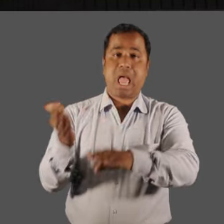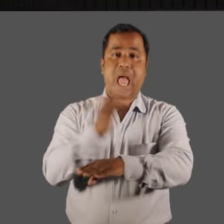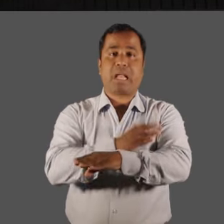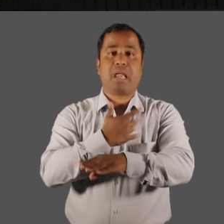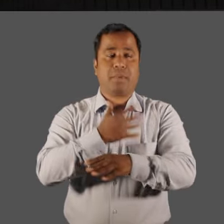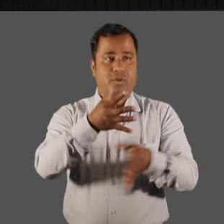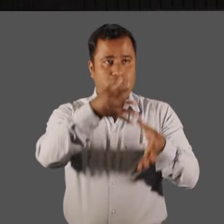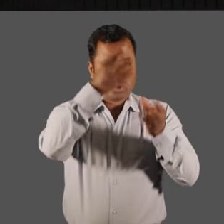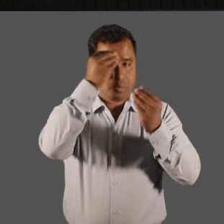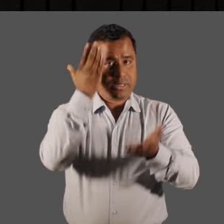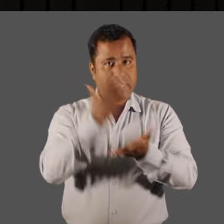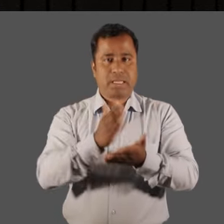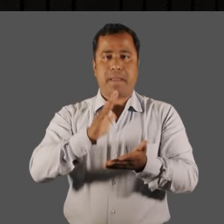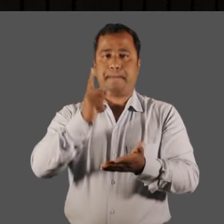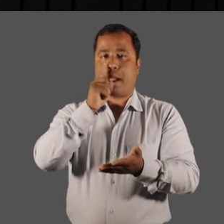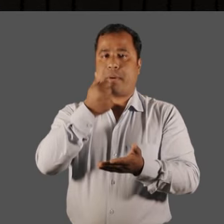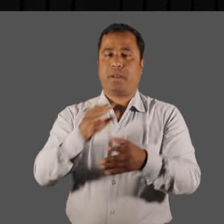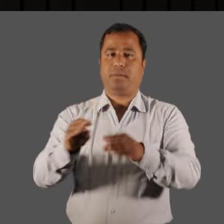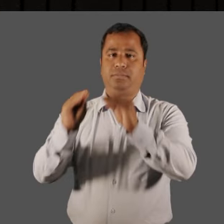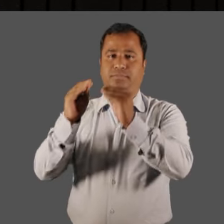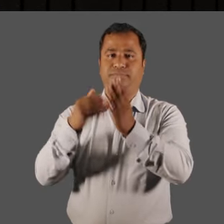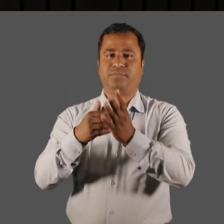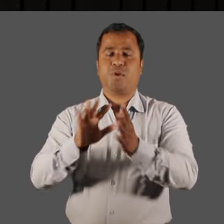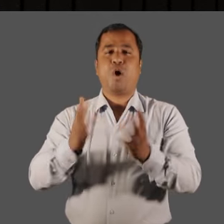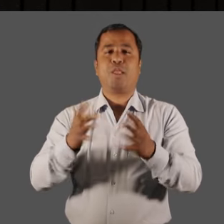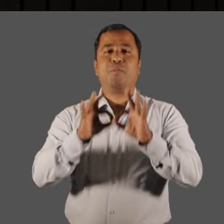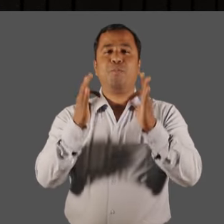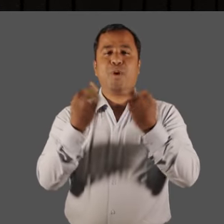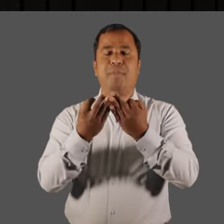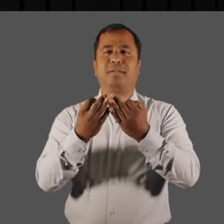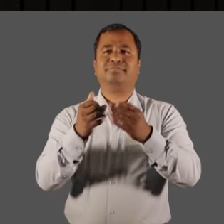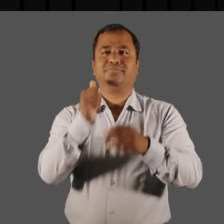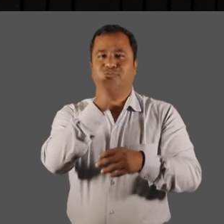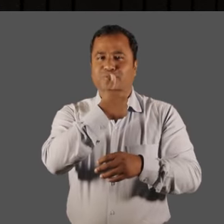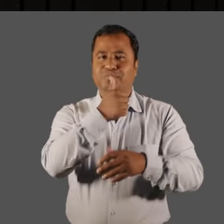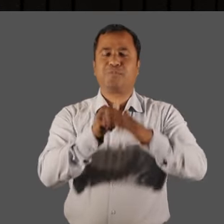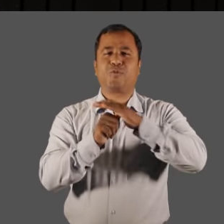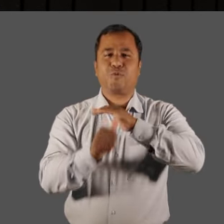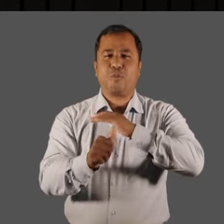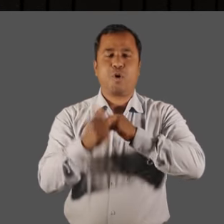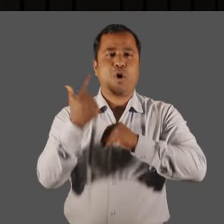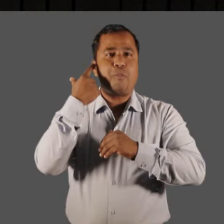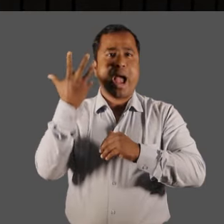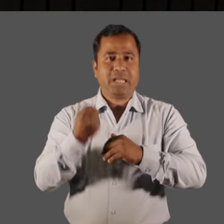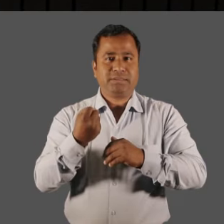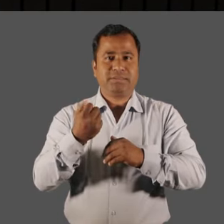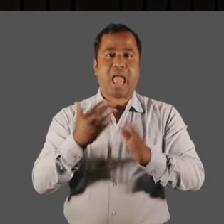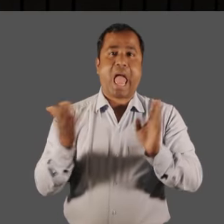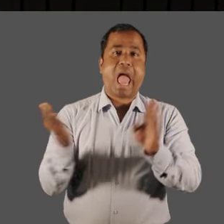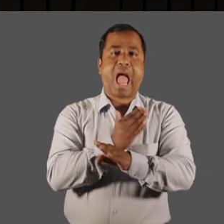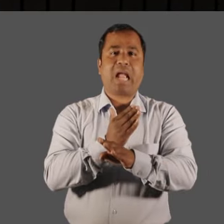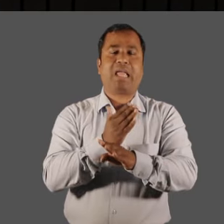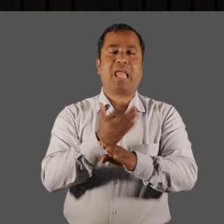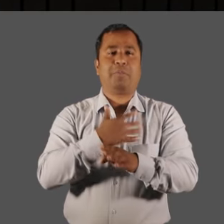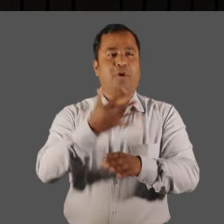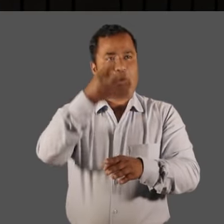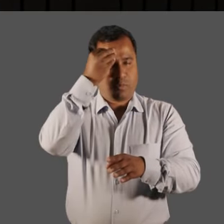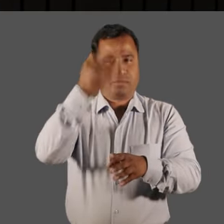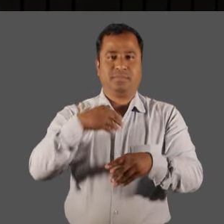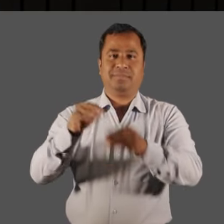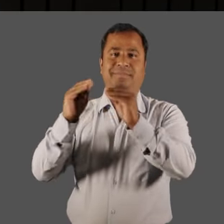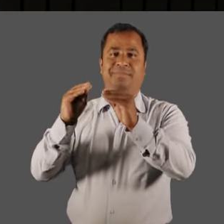হয় বা আমাকে জানাতে হয়। তো ফ্যামিলির অনেক গোপন কথা আমি আসলে সহজে জেনে যাই, যেটা আমার জানার হয়তোবা অনেক পরে জানতে